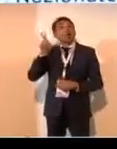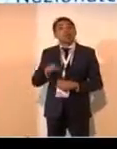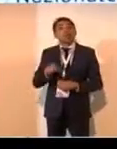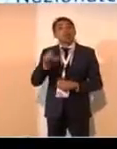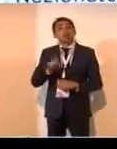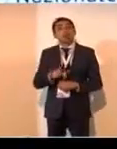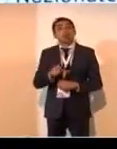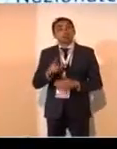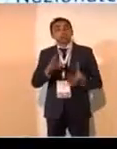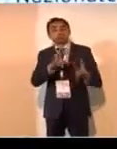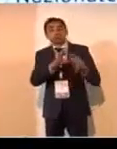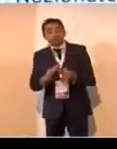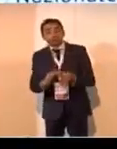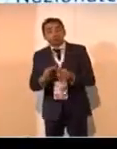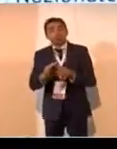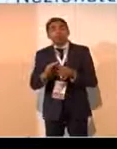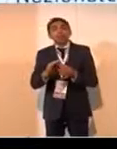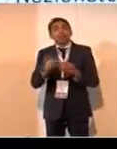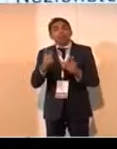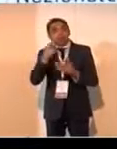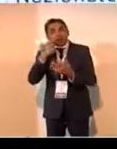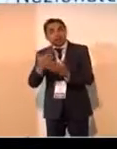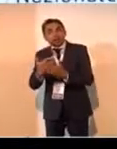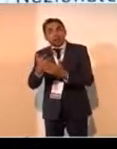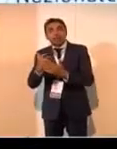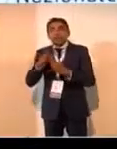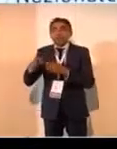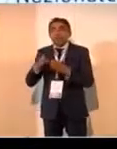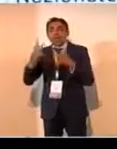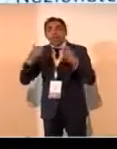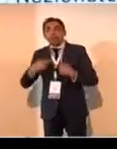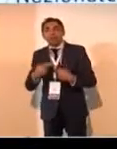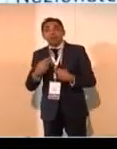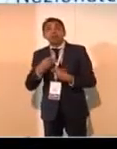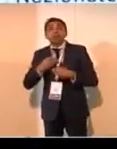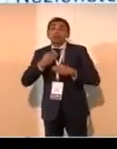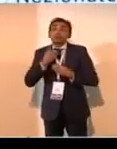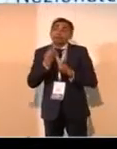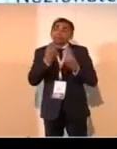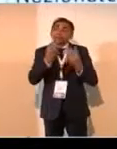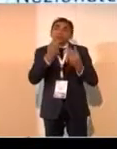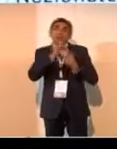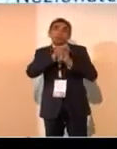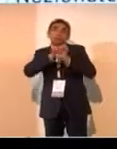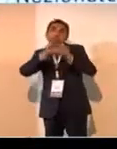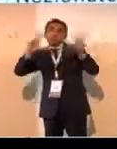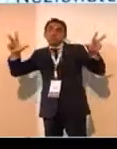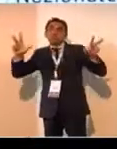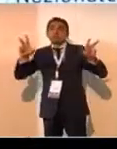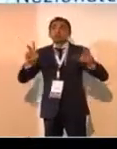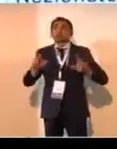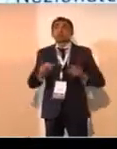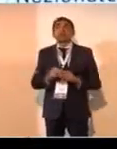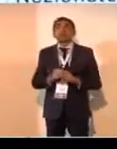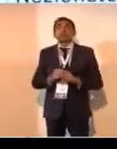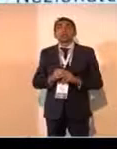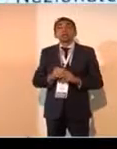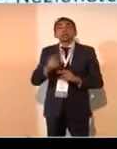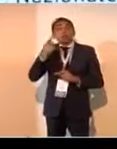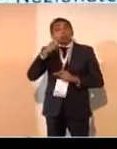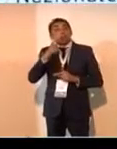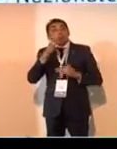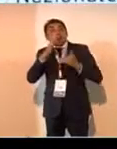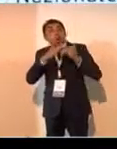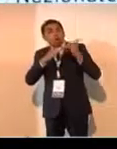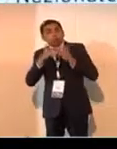obbligatorio, compatibile con i propri percorsi di vita, ma per dare un messaggio oggi che io credo sia importante, che per costruire